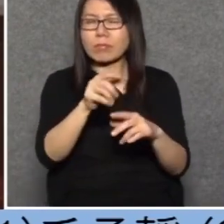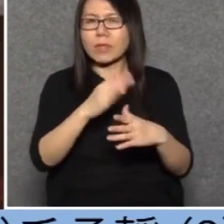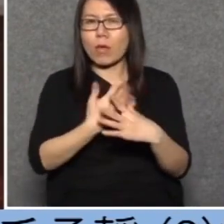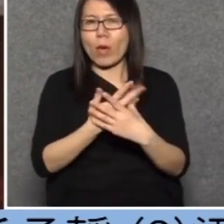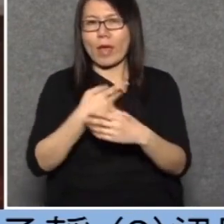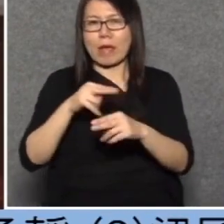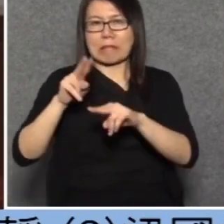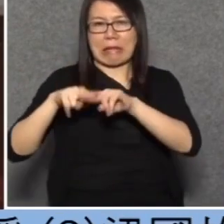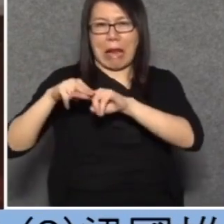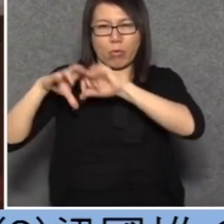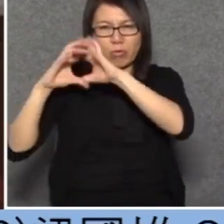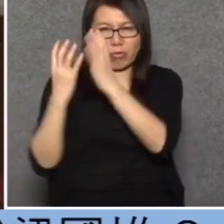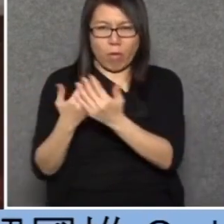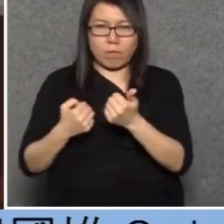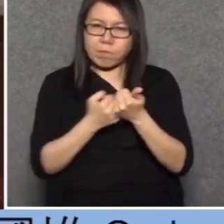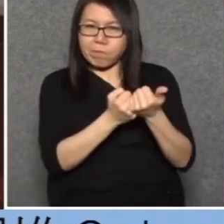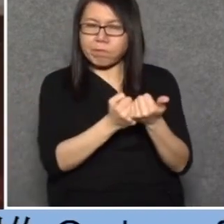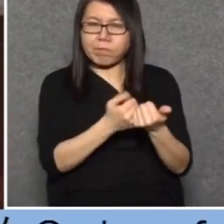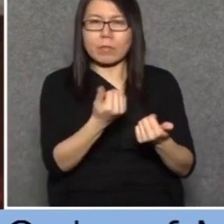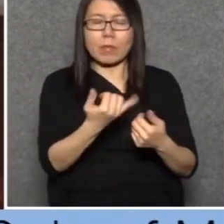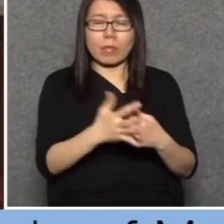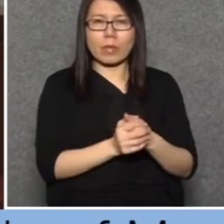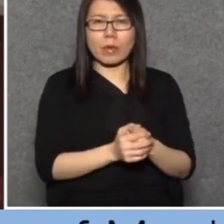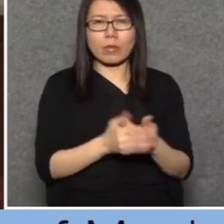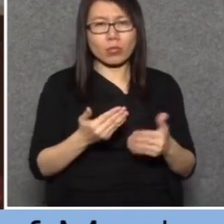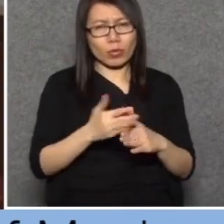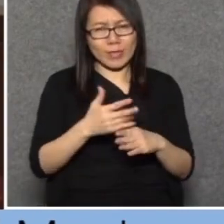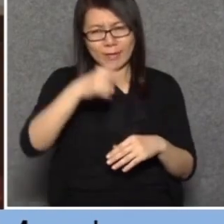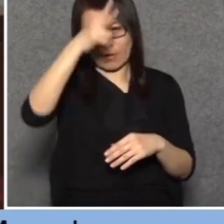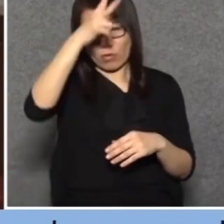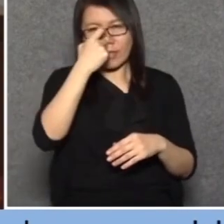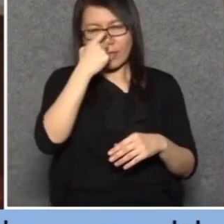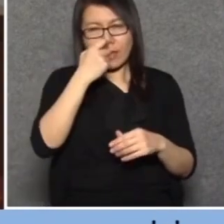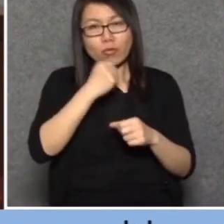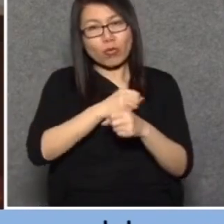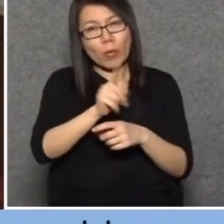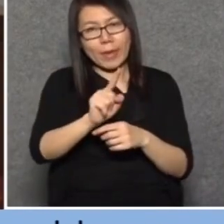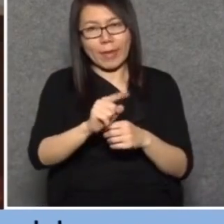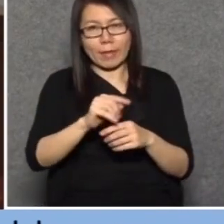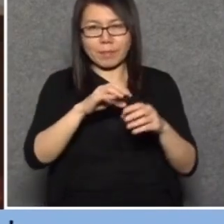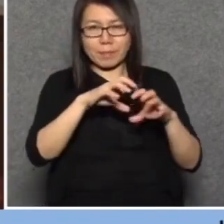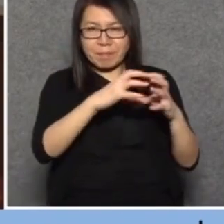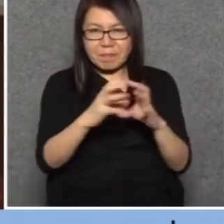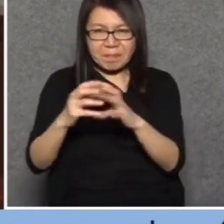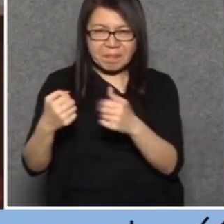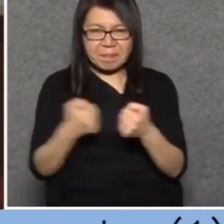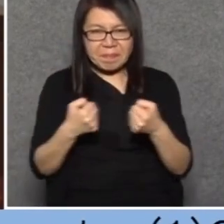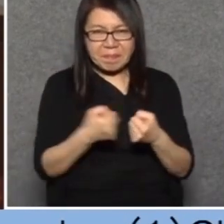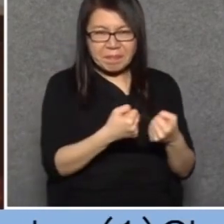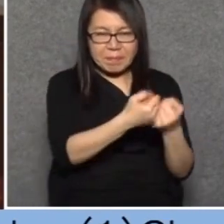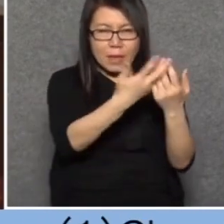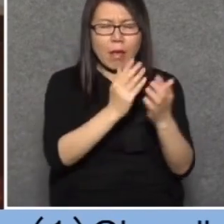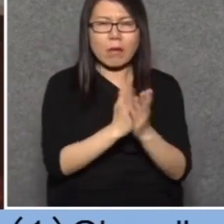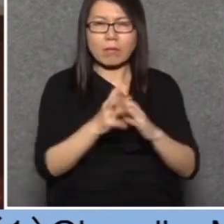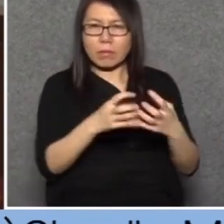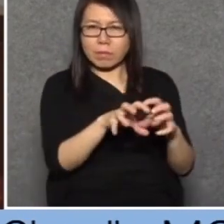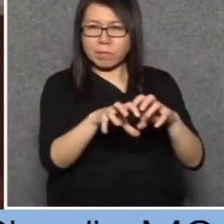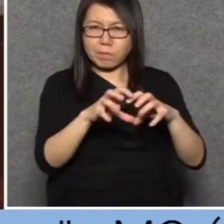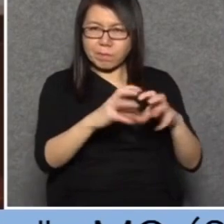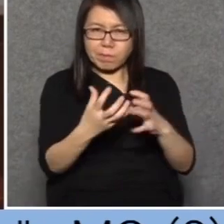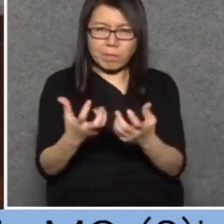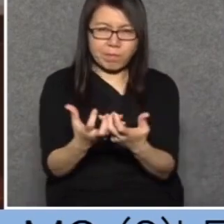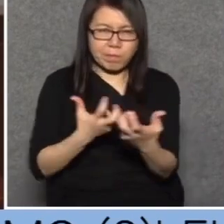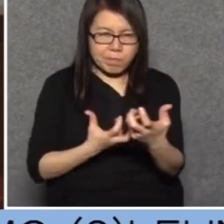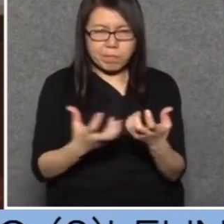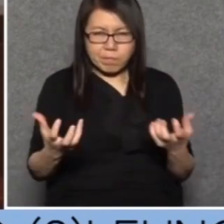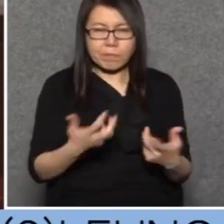黨在後面撐腰嘛，是不是？所以現在梁振英搞的是什麼呢？階級鬥爭、意識形態鬥爭、族群撕裂，做這些